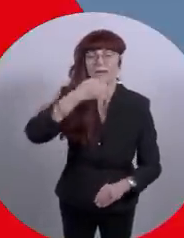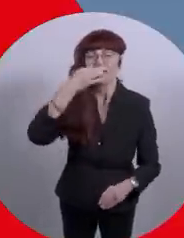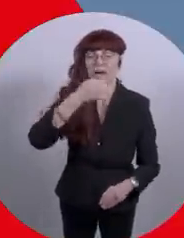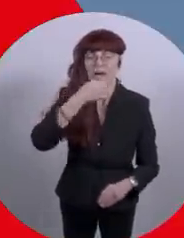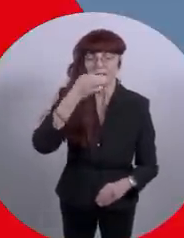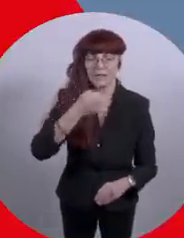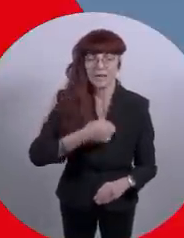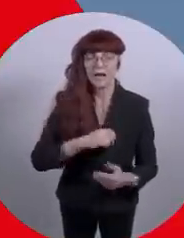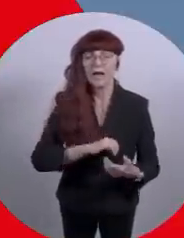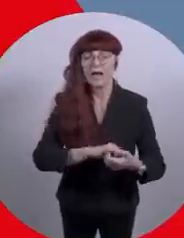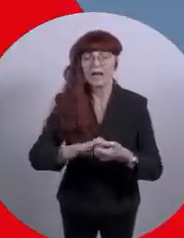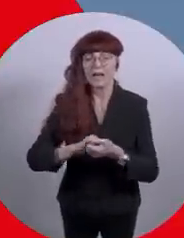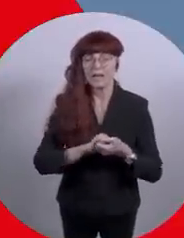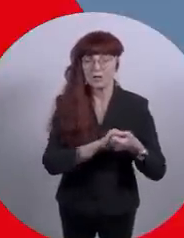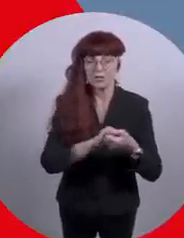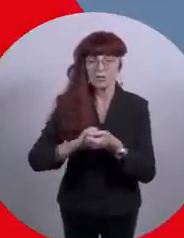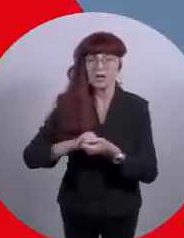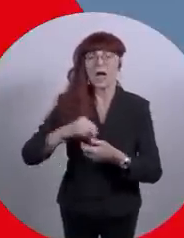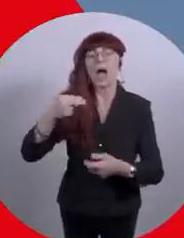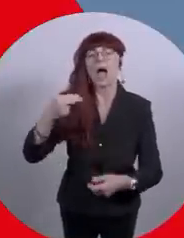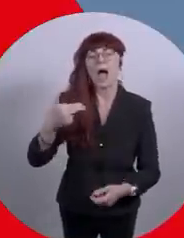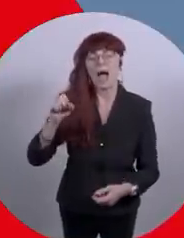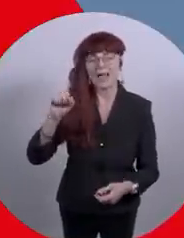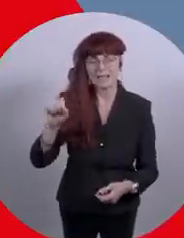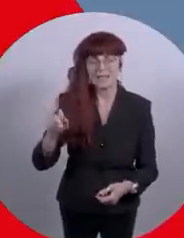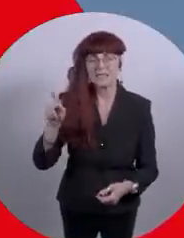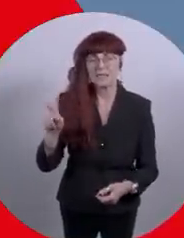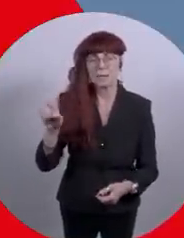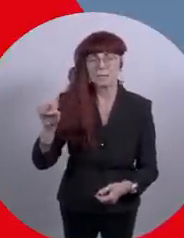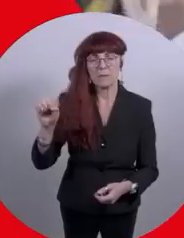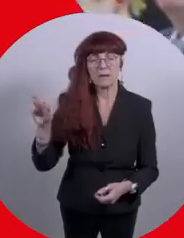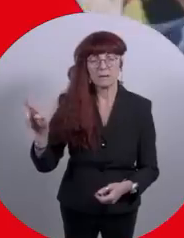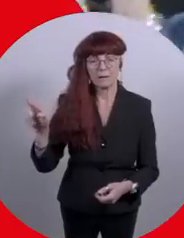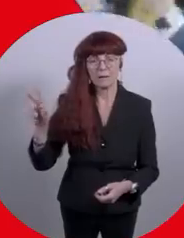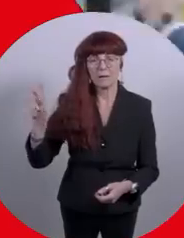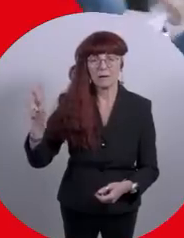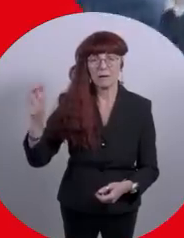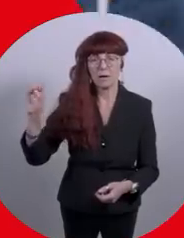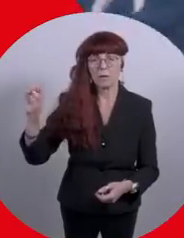genossen Hans-peter doskozil auf die Bühne bieten